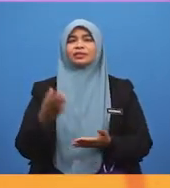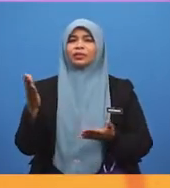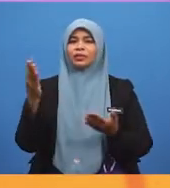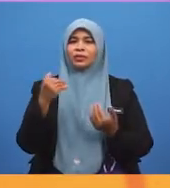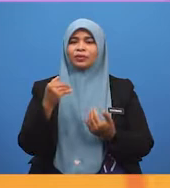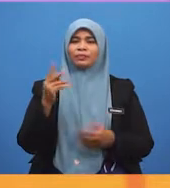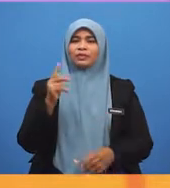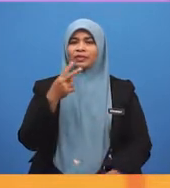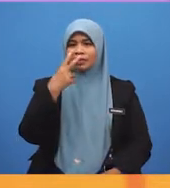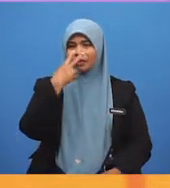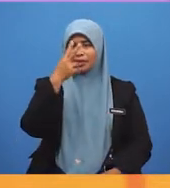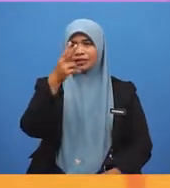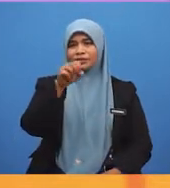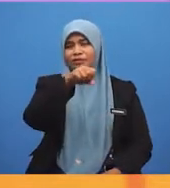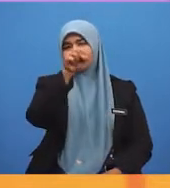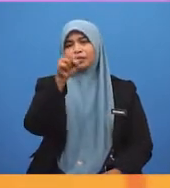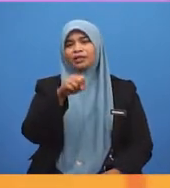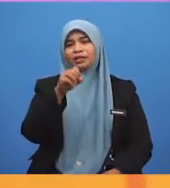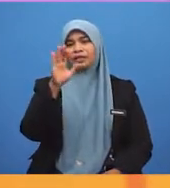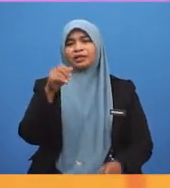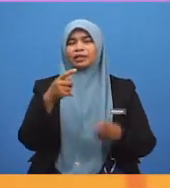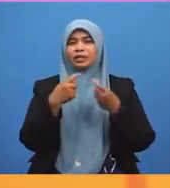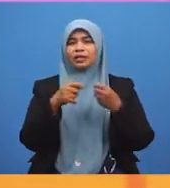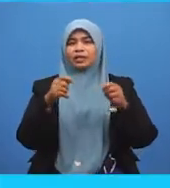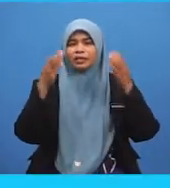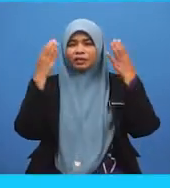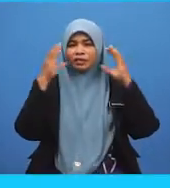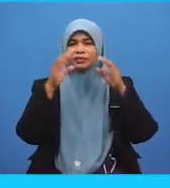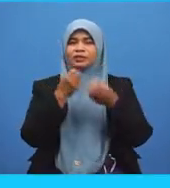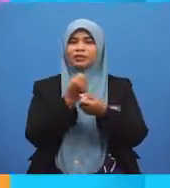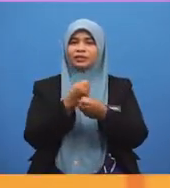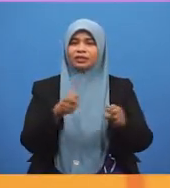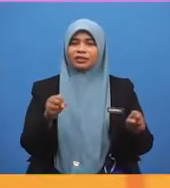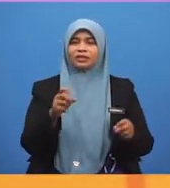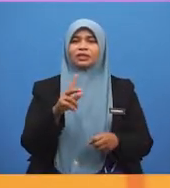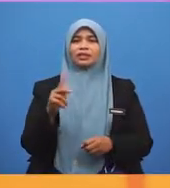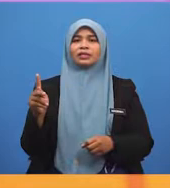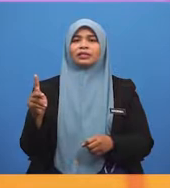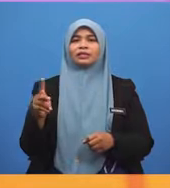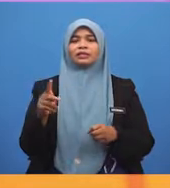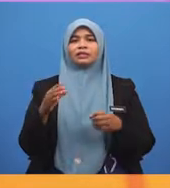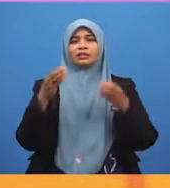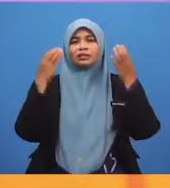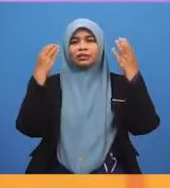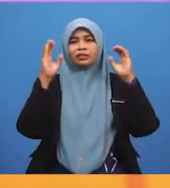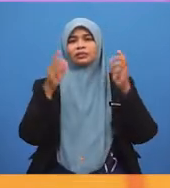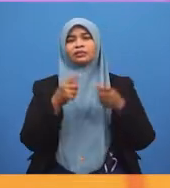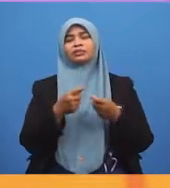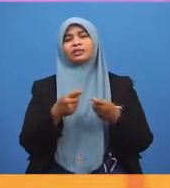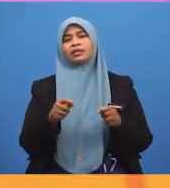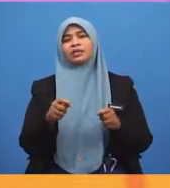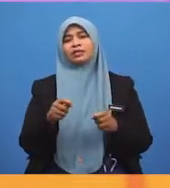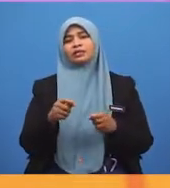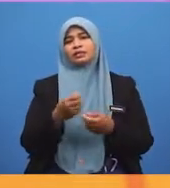Jom kita lihat soalan yang telah Cikgu Red sediakan. Cikgu Red telah sediakan beberapa